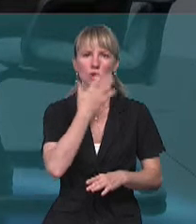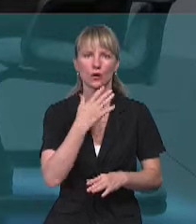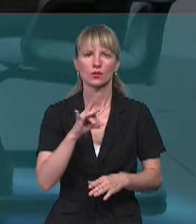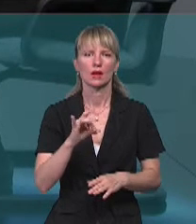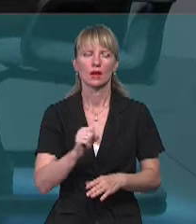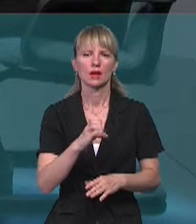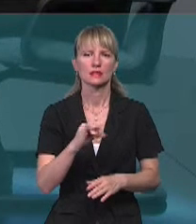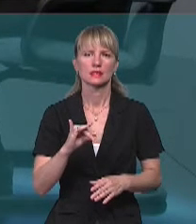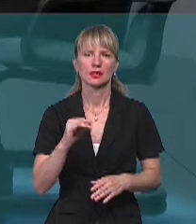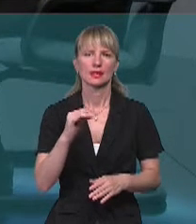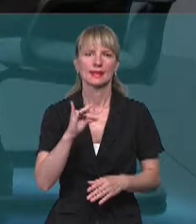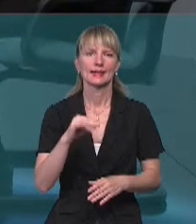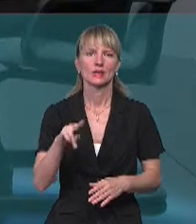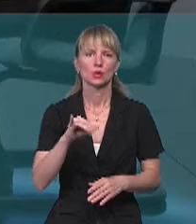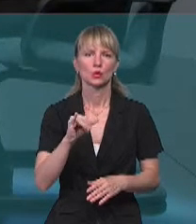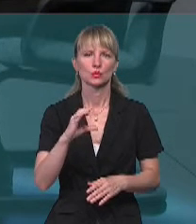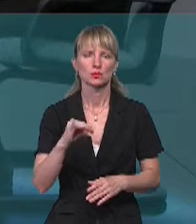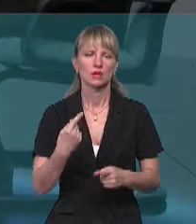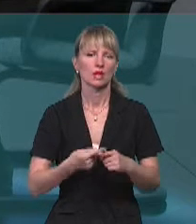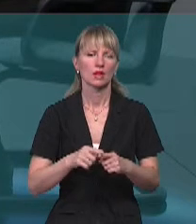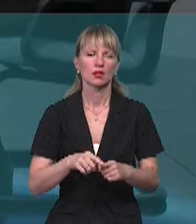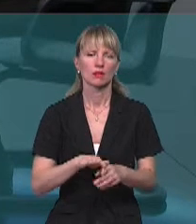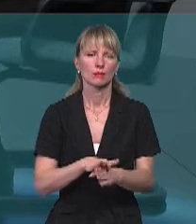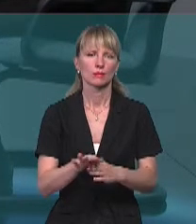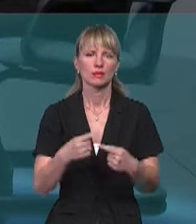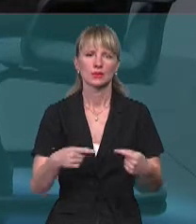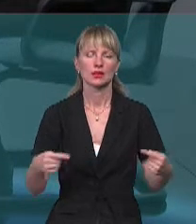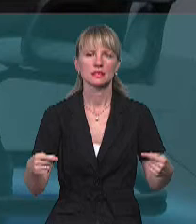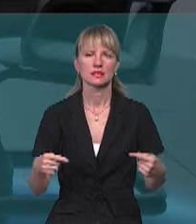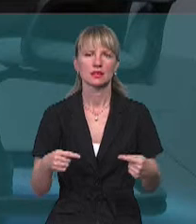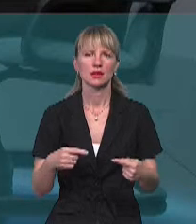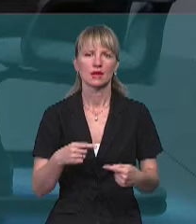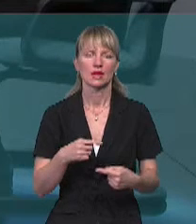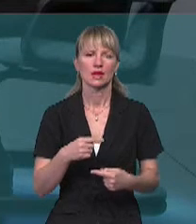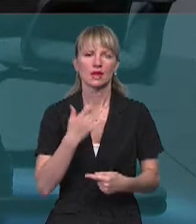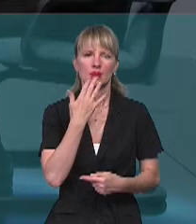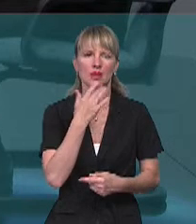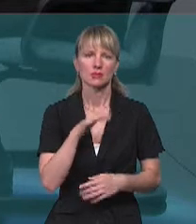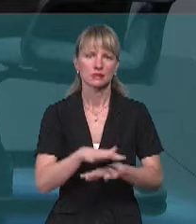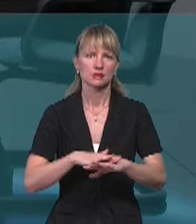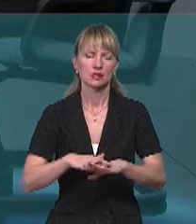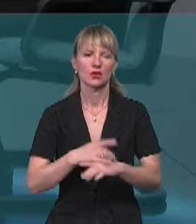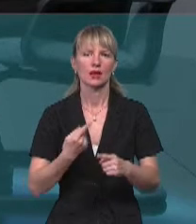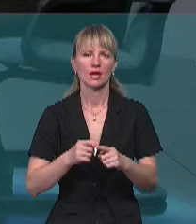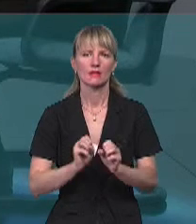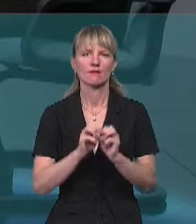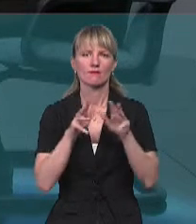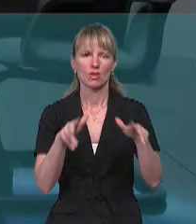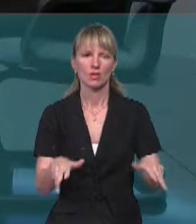и индусы, там, если, то есть все абсолютно разные национальности детей. Поэтому это фонтан дружбы народов.